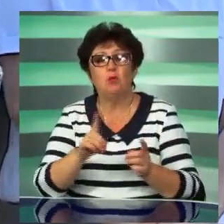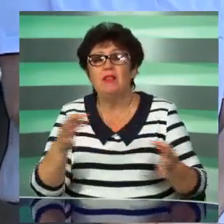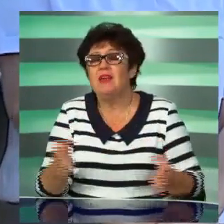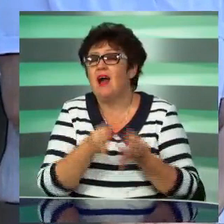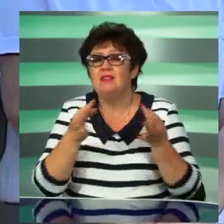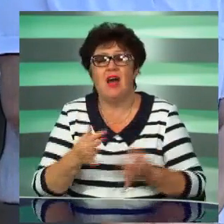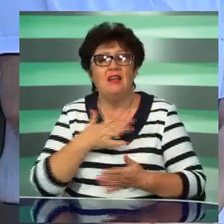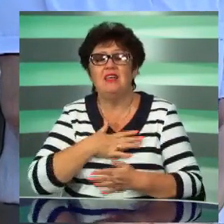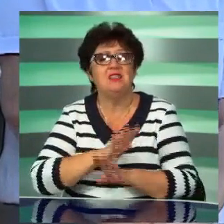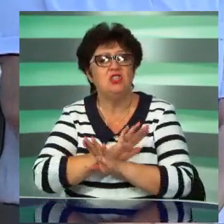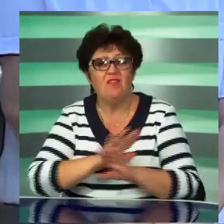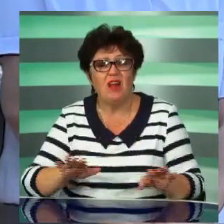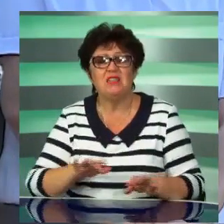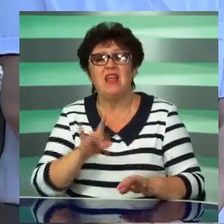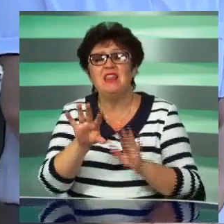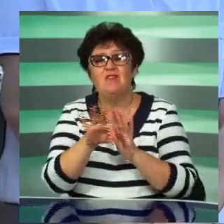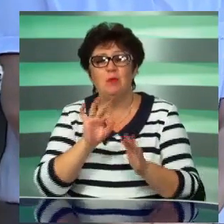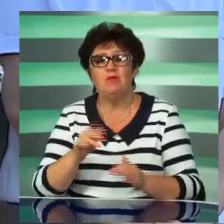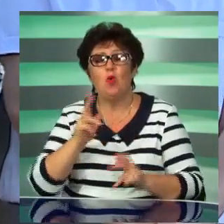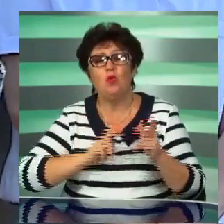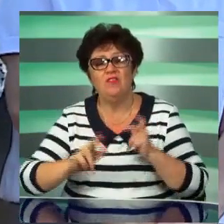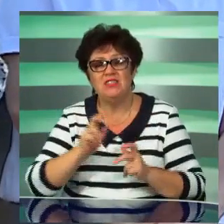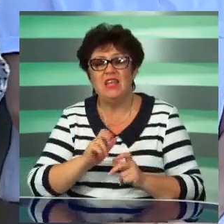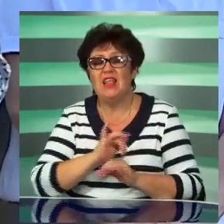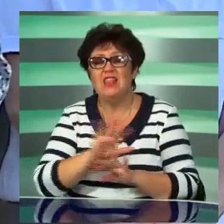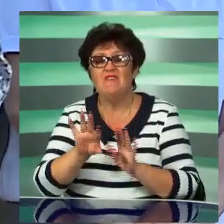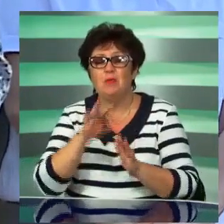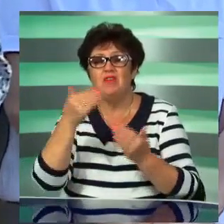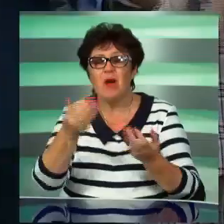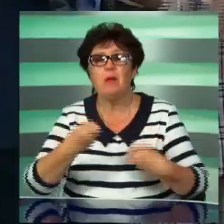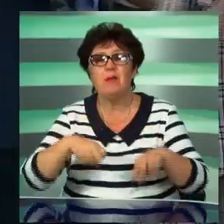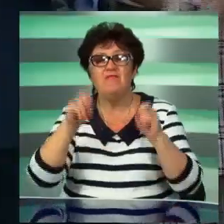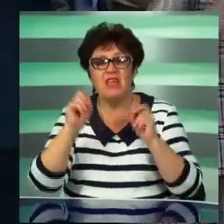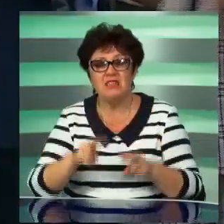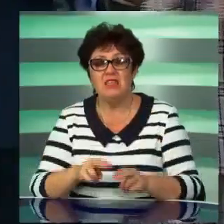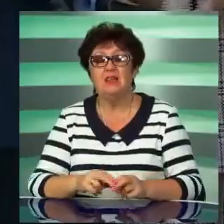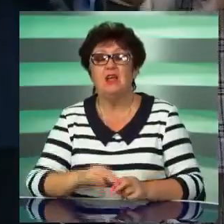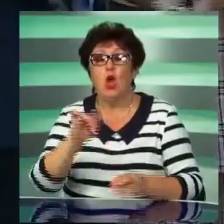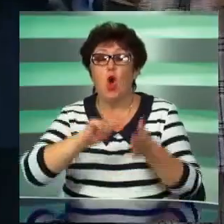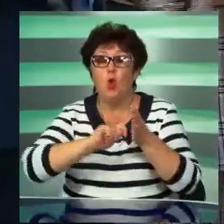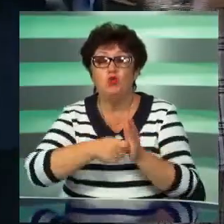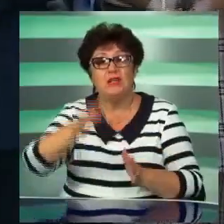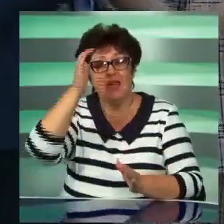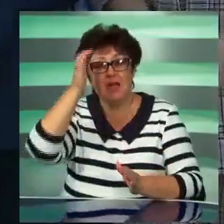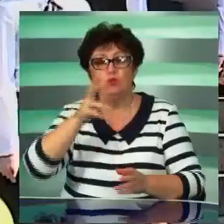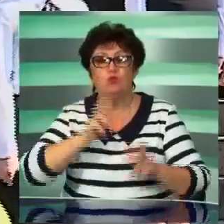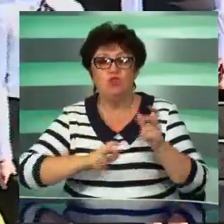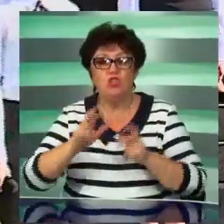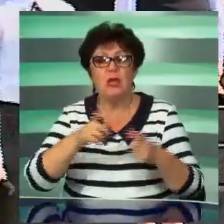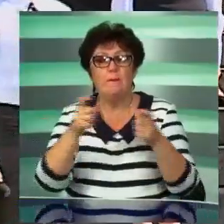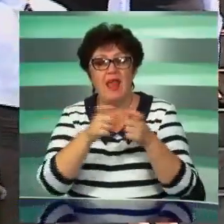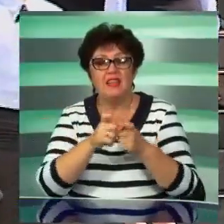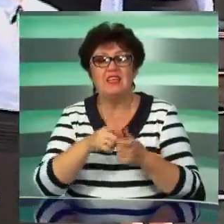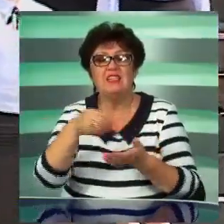не разочаровались ни в выбранном университете, ни в выбранной вами профессии. Символический ключ к знаниям – студенческий билет